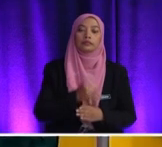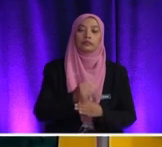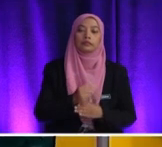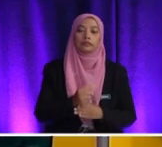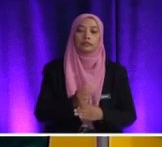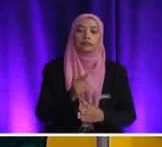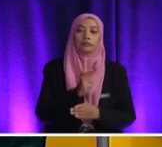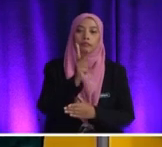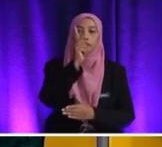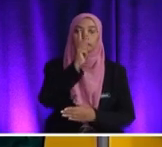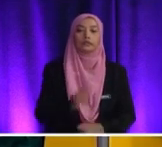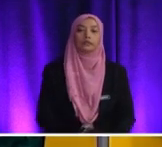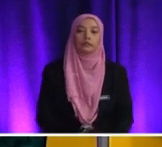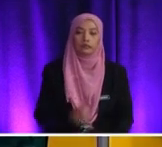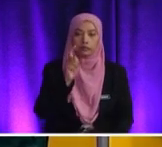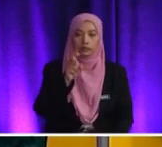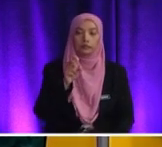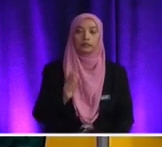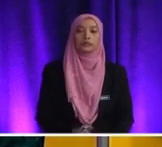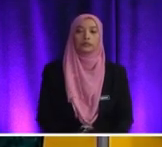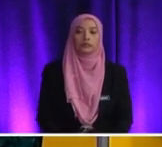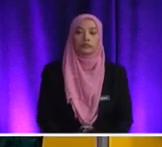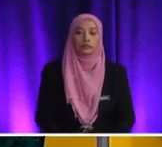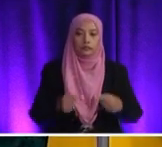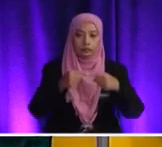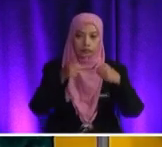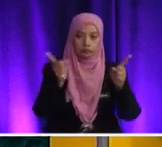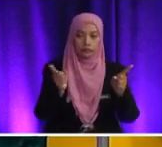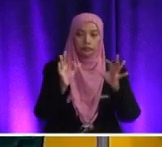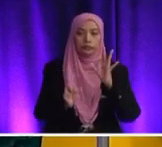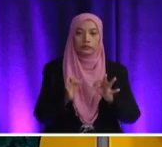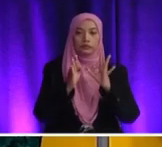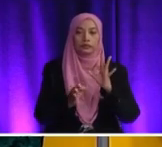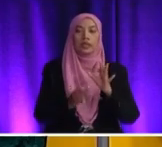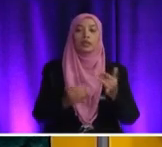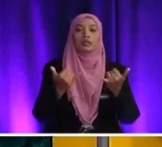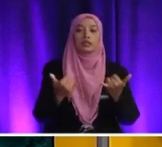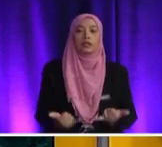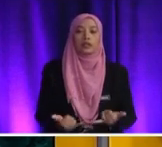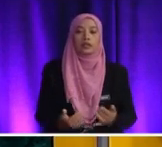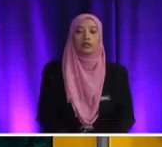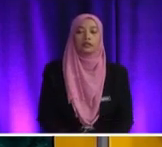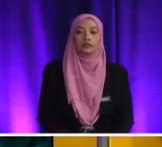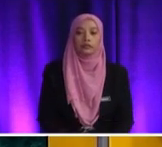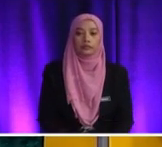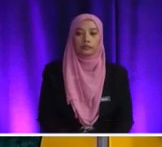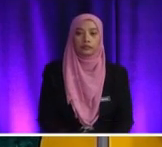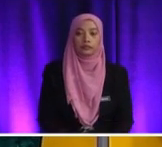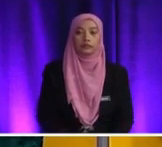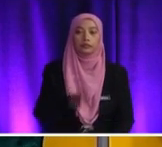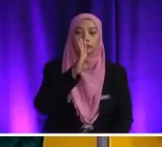sudah menjadi kemestian Tetapi kalau Zaman sekarang zaman revolusi